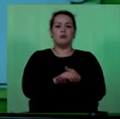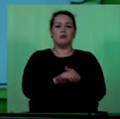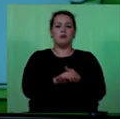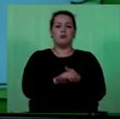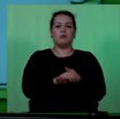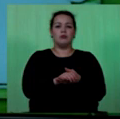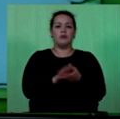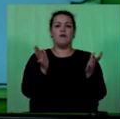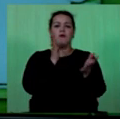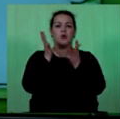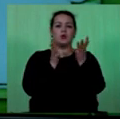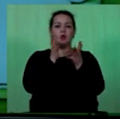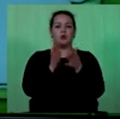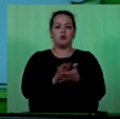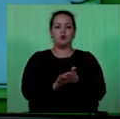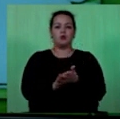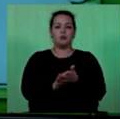Воздух.